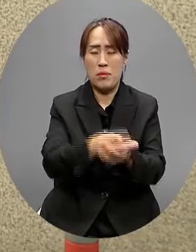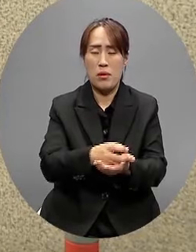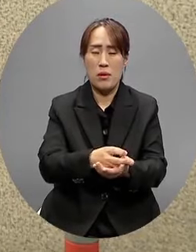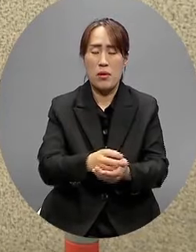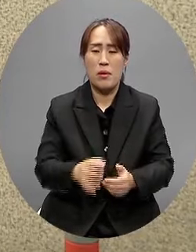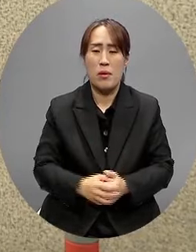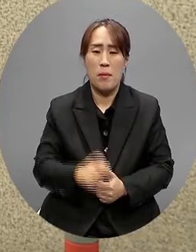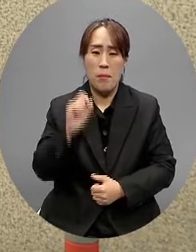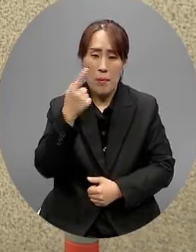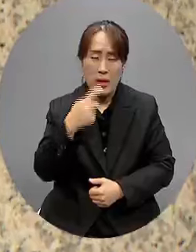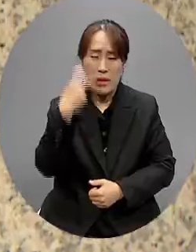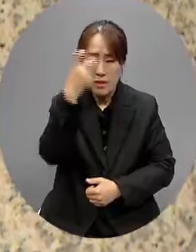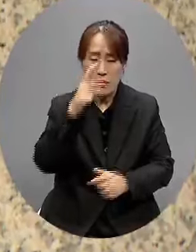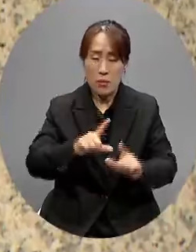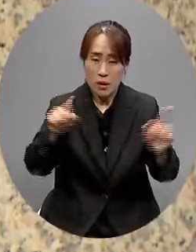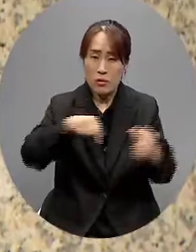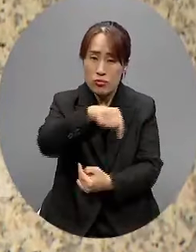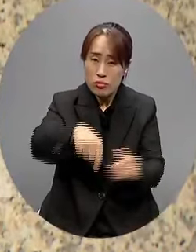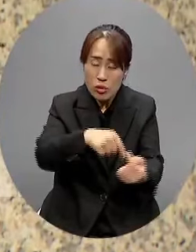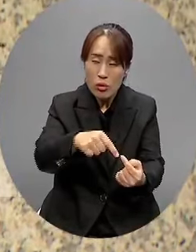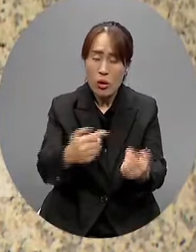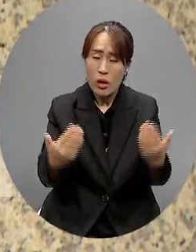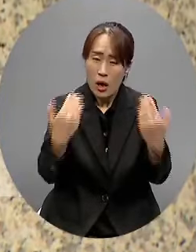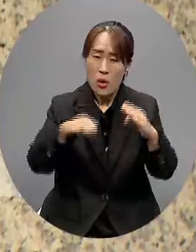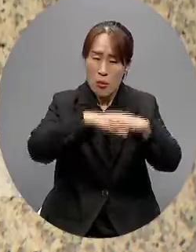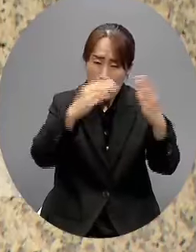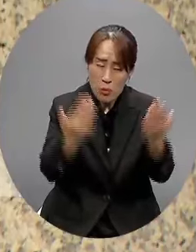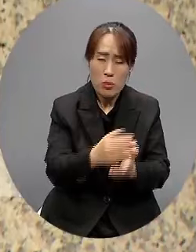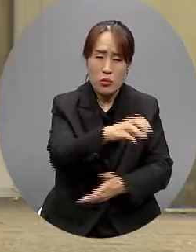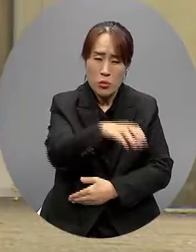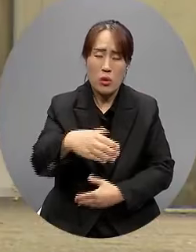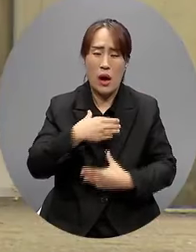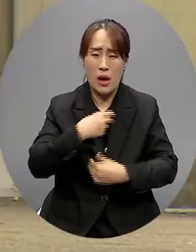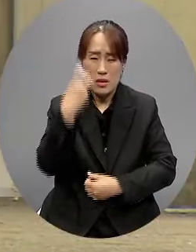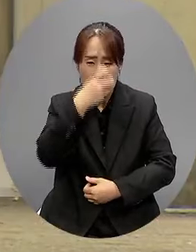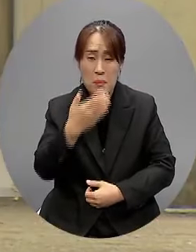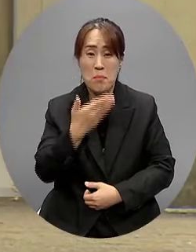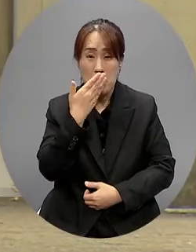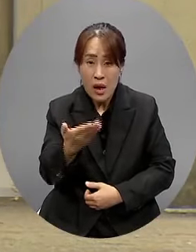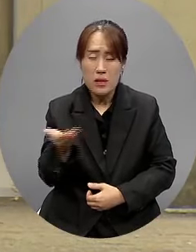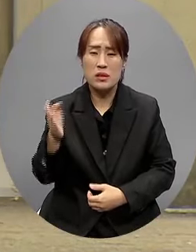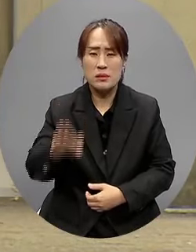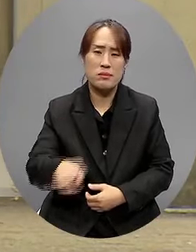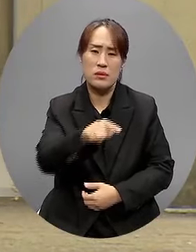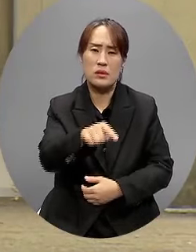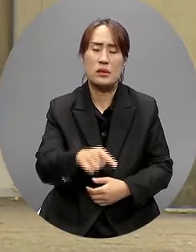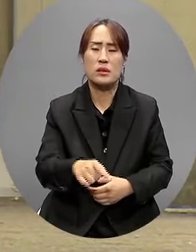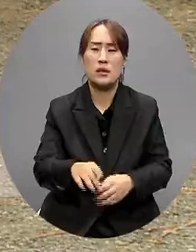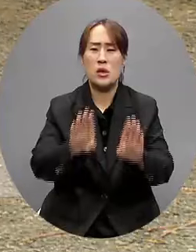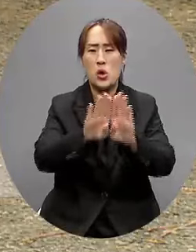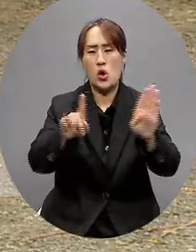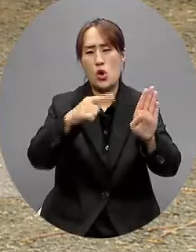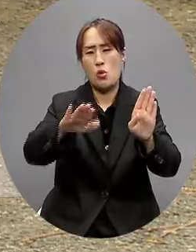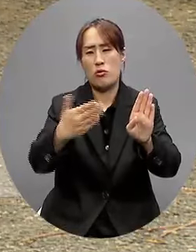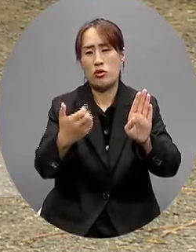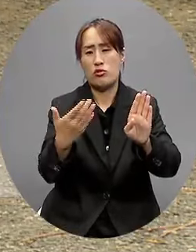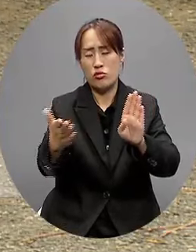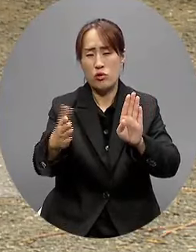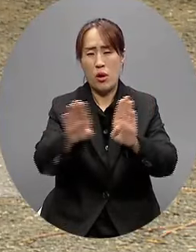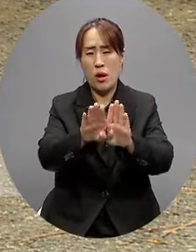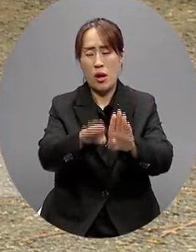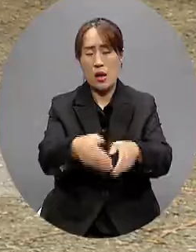4일 안전점검의 날을 운영하면서 학교 모든 시설물의 안전점검을 해야 하는데 해당 교문은 1999년 개교